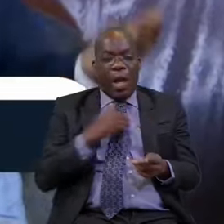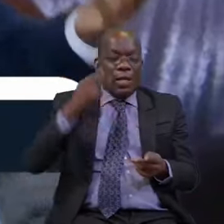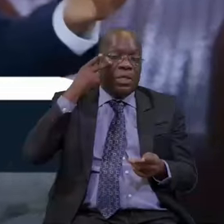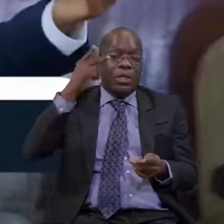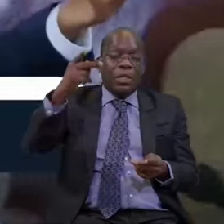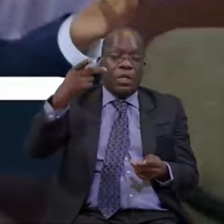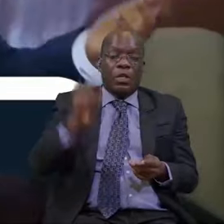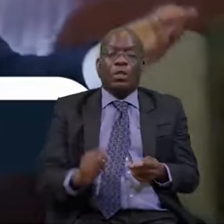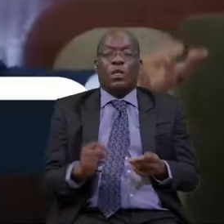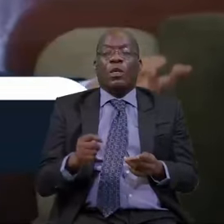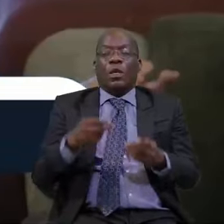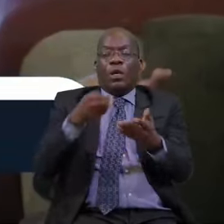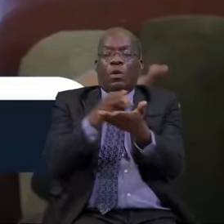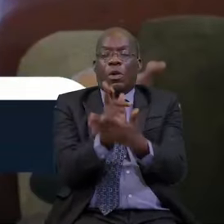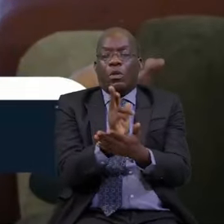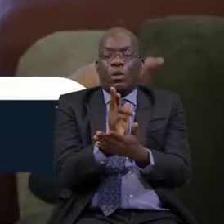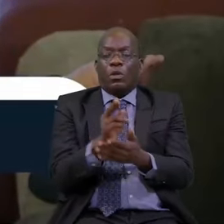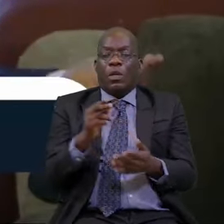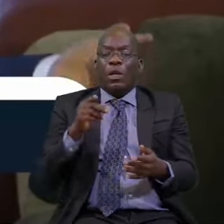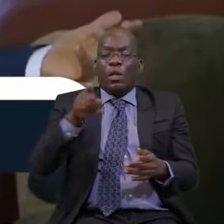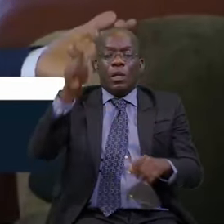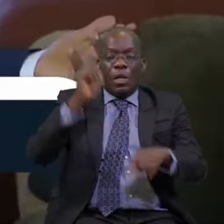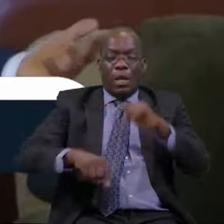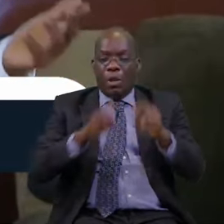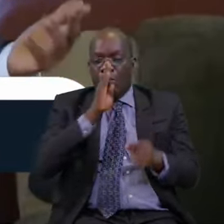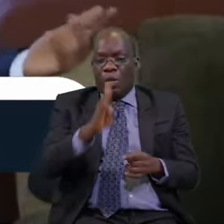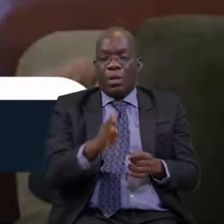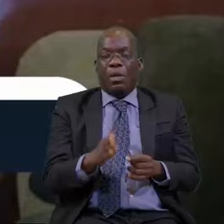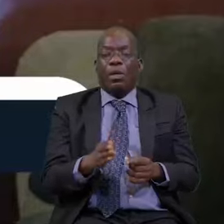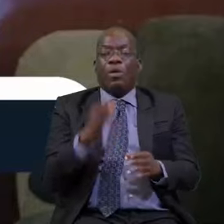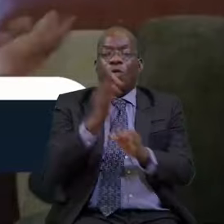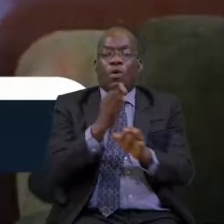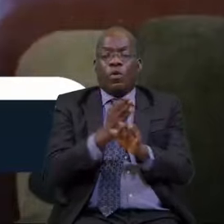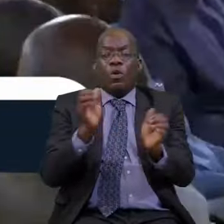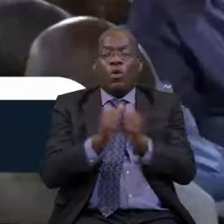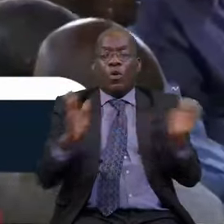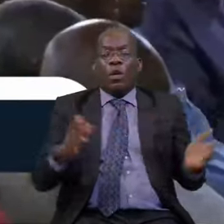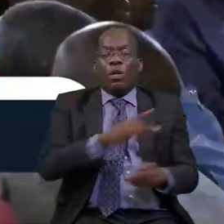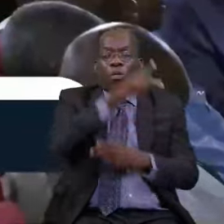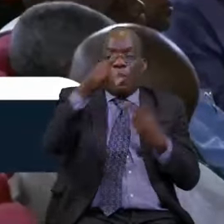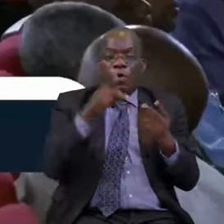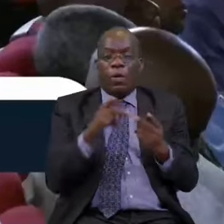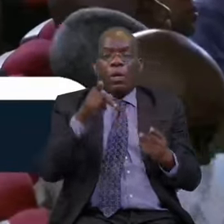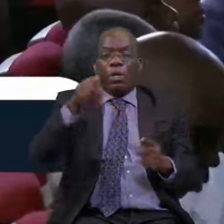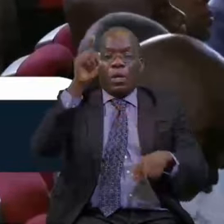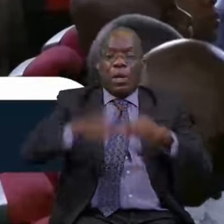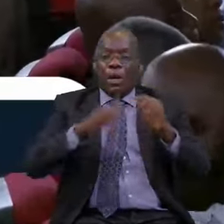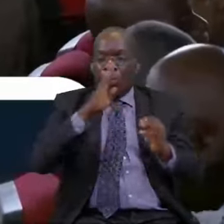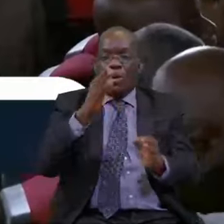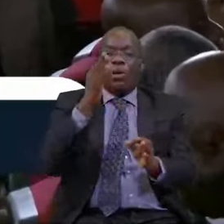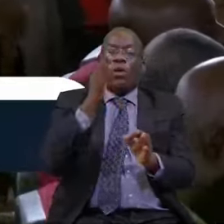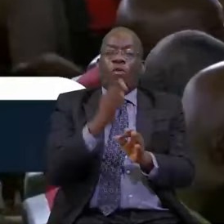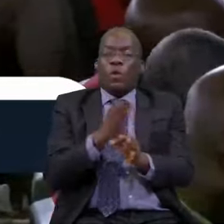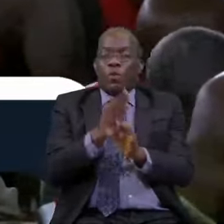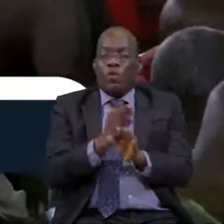intègre et regarde celui qui est droit. On ne peut jamais être intègre sans être parfait, on ne peut jamais être intègre sans être